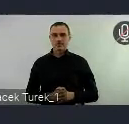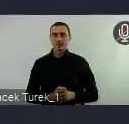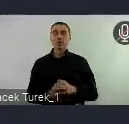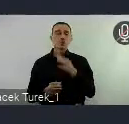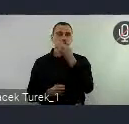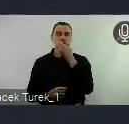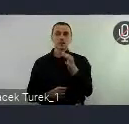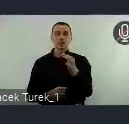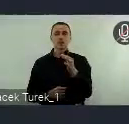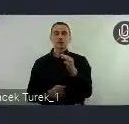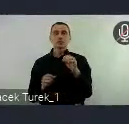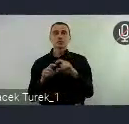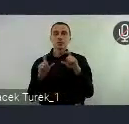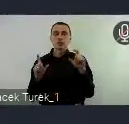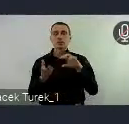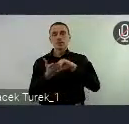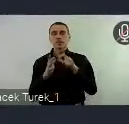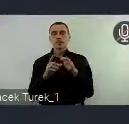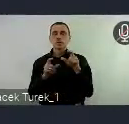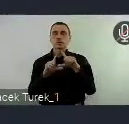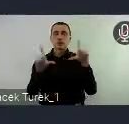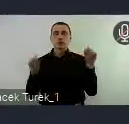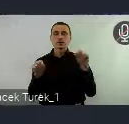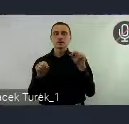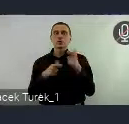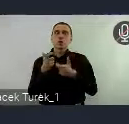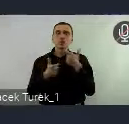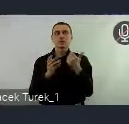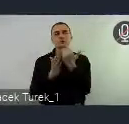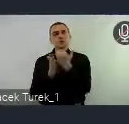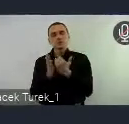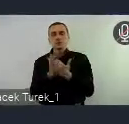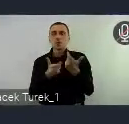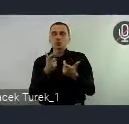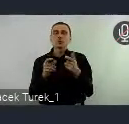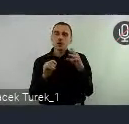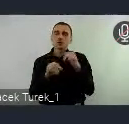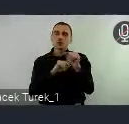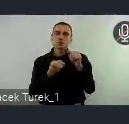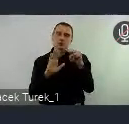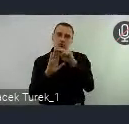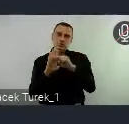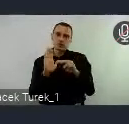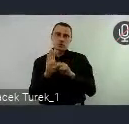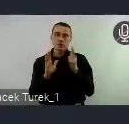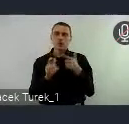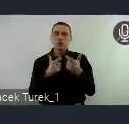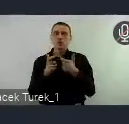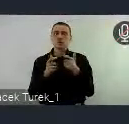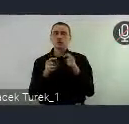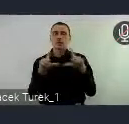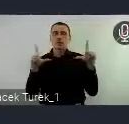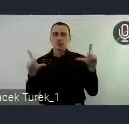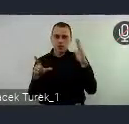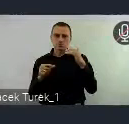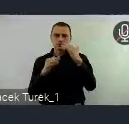państwo planujecie umieścić tablicę tyflograficzna czy jest jakiś standard wymagane do tych tam jest oczywiście że jest standard do tablicy fotograficznych dojdziemy